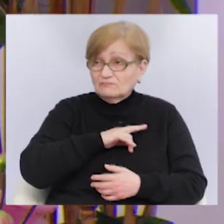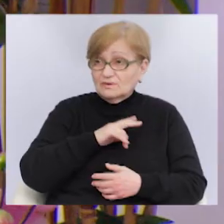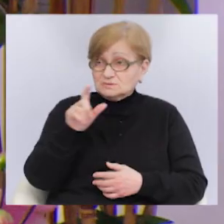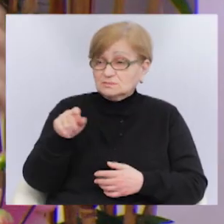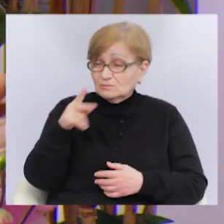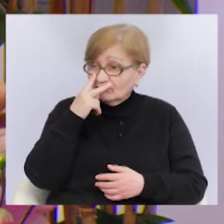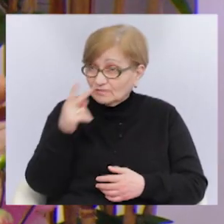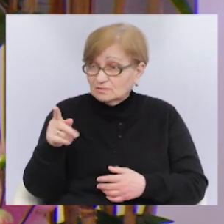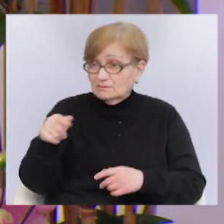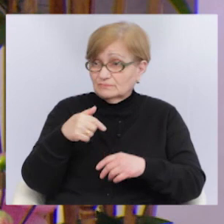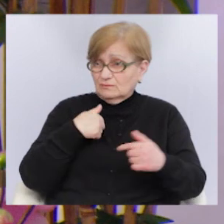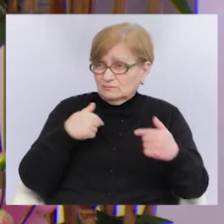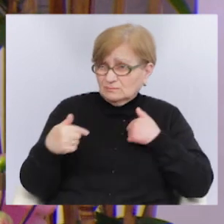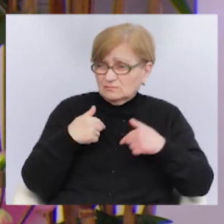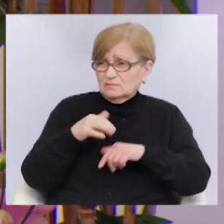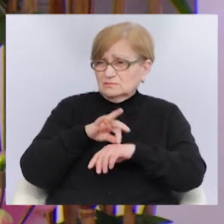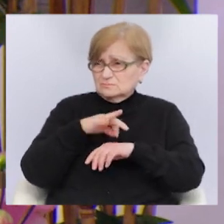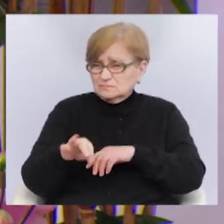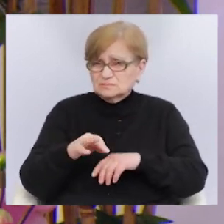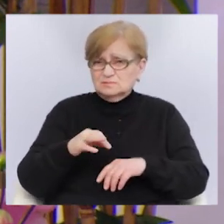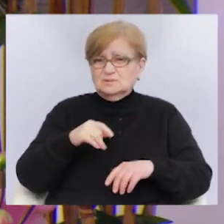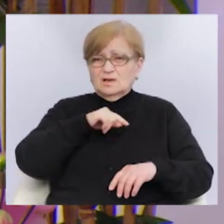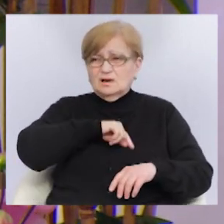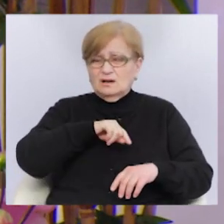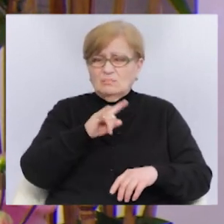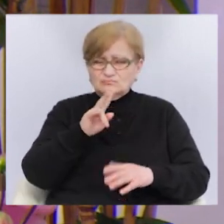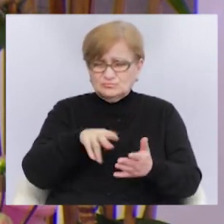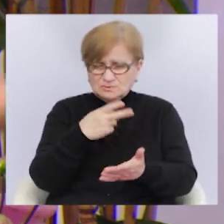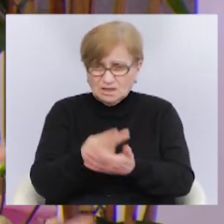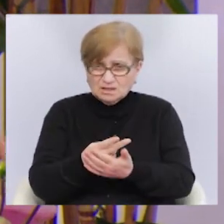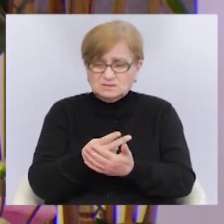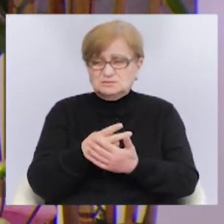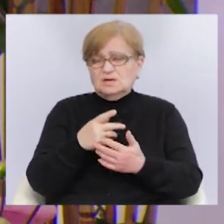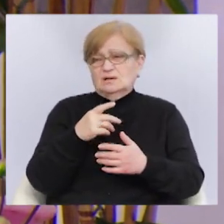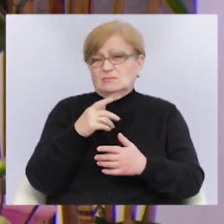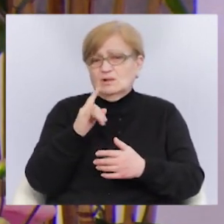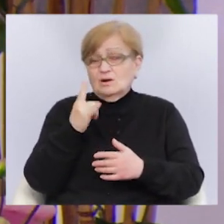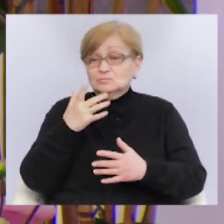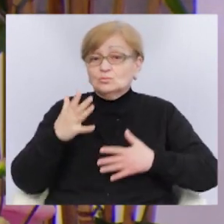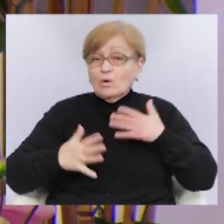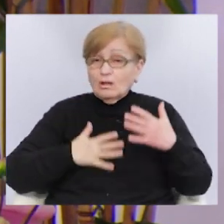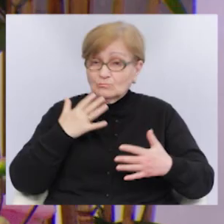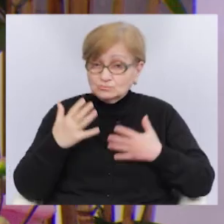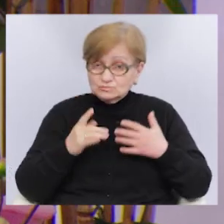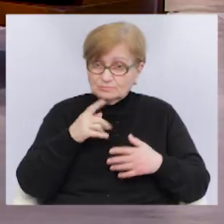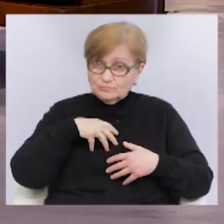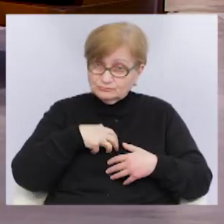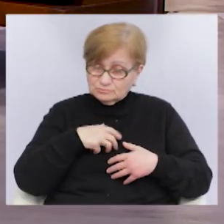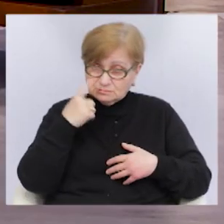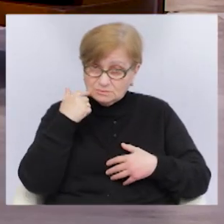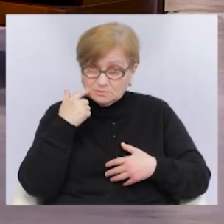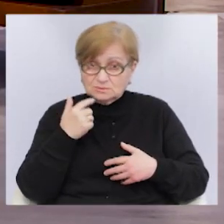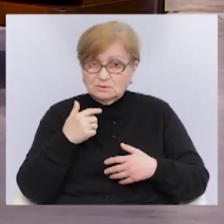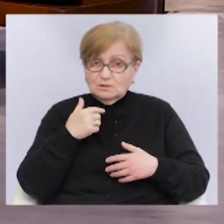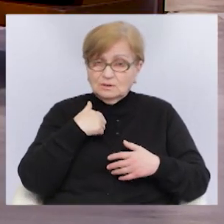ადამიანი განიცდის ტკივილს, ფიზიკური ტკივილი იქნება, ბავშვი წაიქცა, რაღაცა მოუვიდა, თუ ემოციური ტკივილი იქნება, ჩვენ